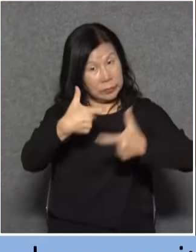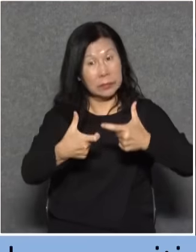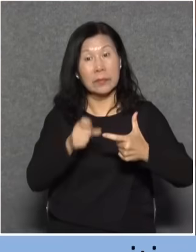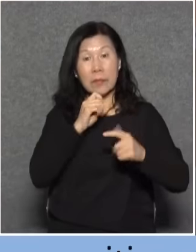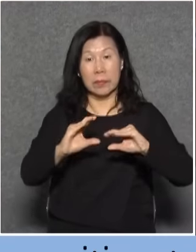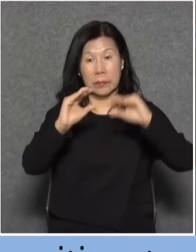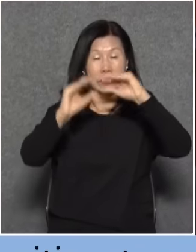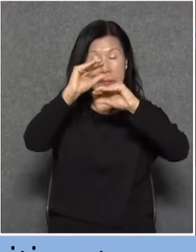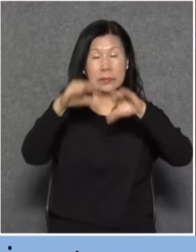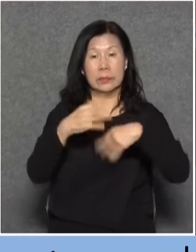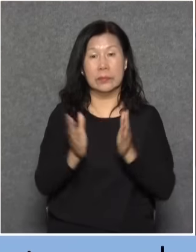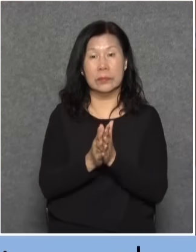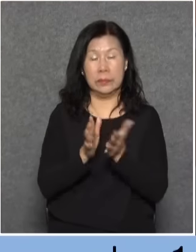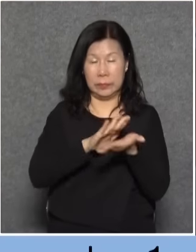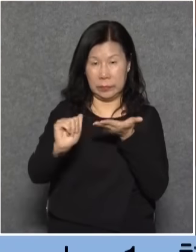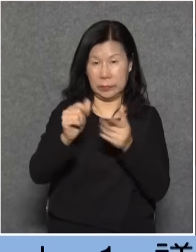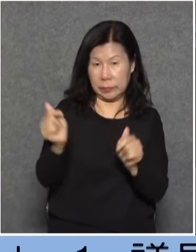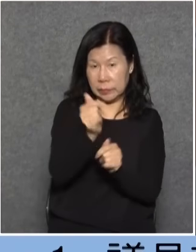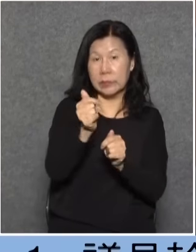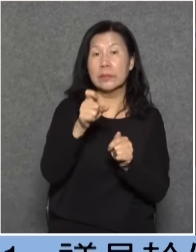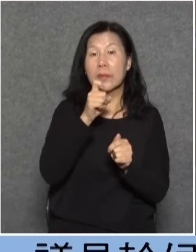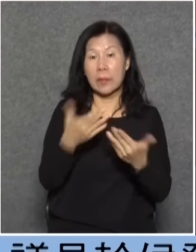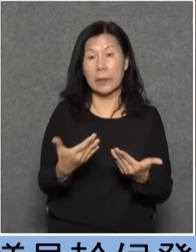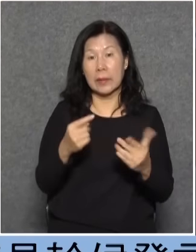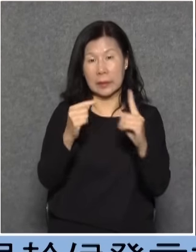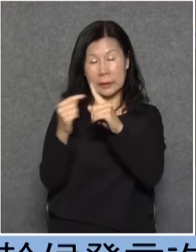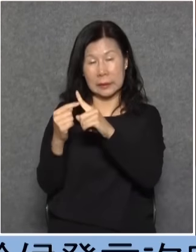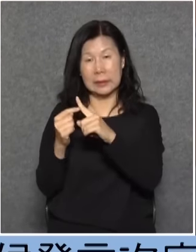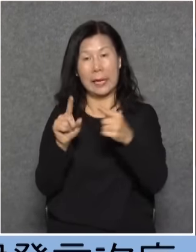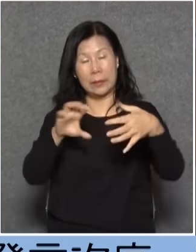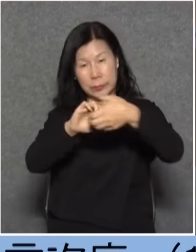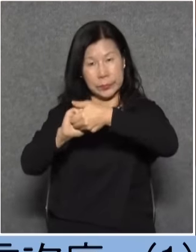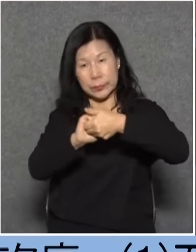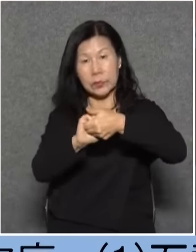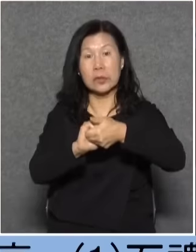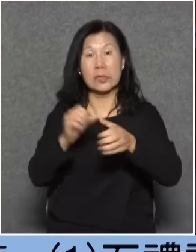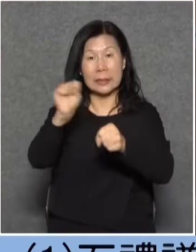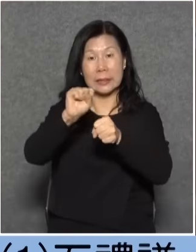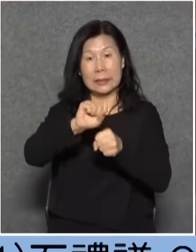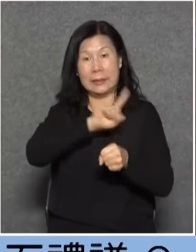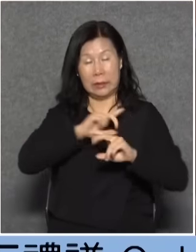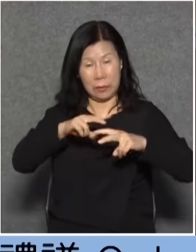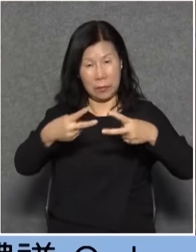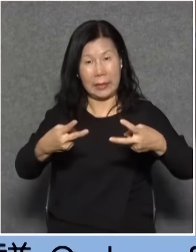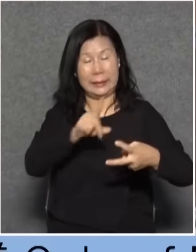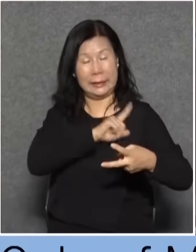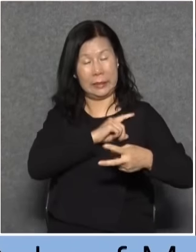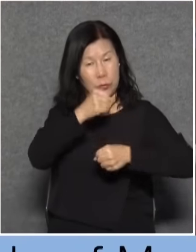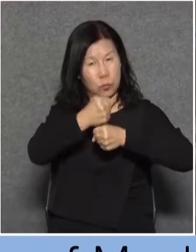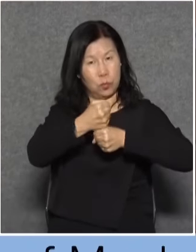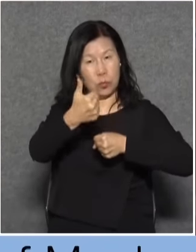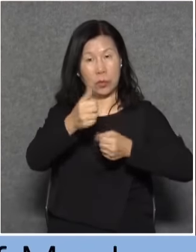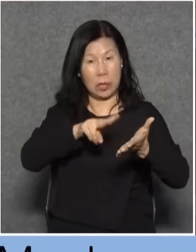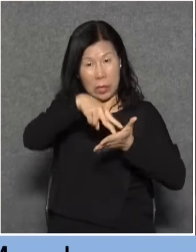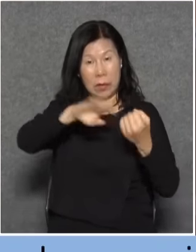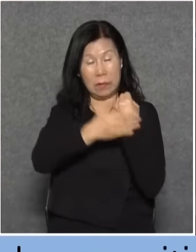立一條完整的產業鏈和人脈網，發展真正屬於自己的事業。立法會扶